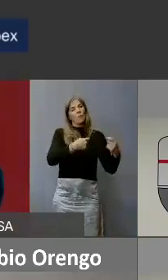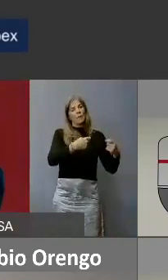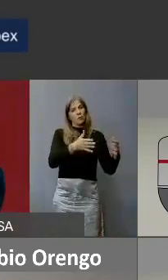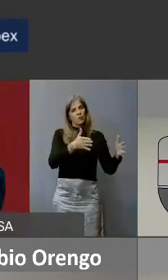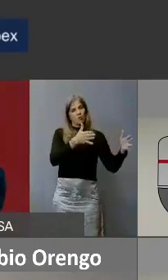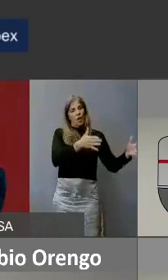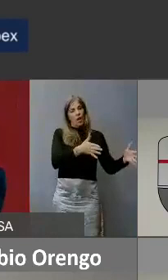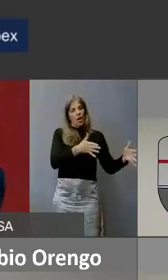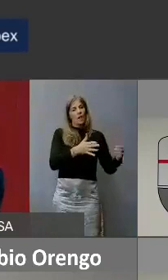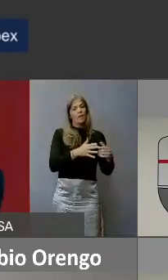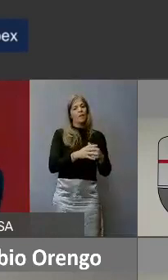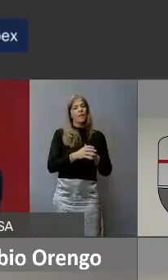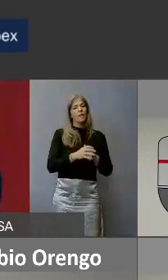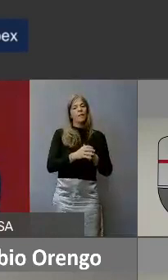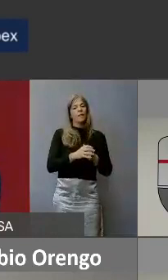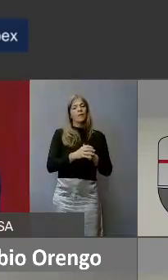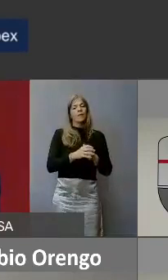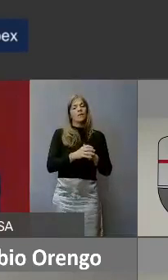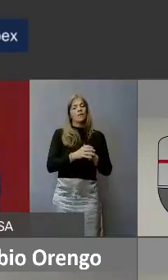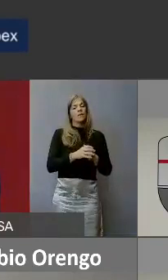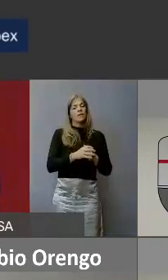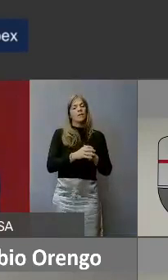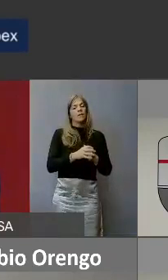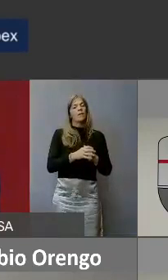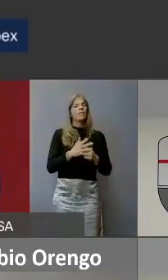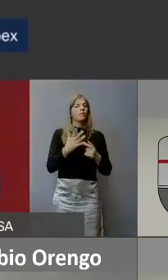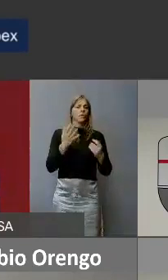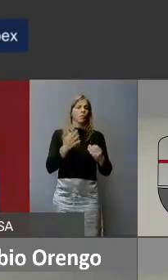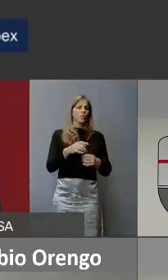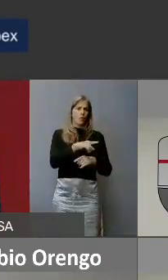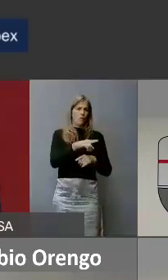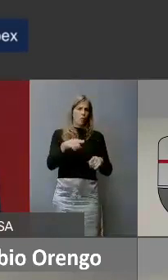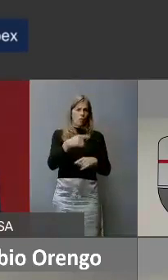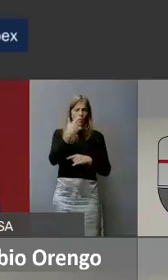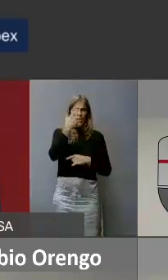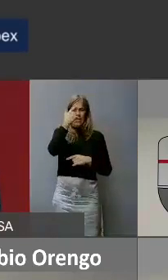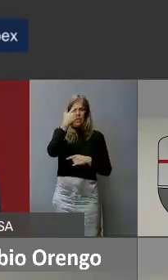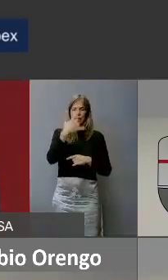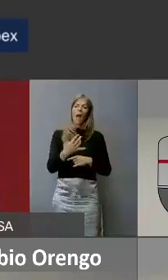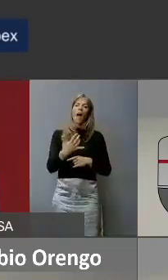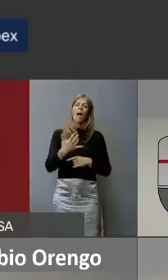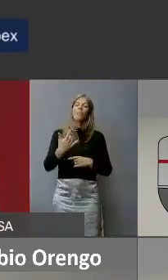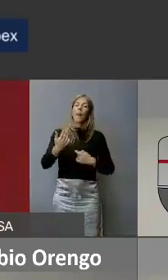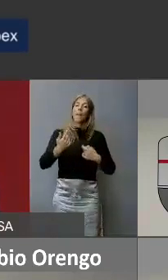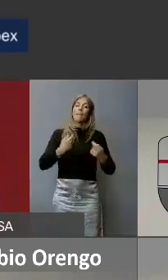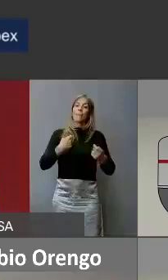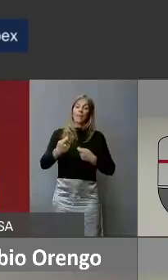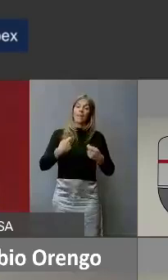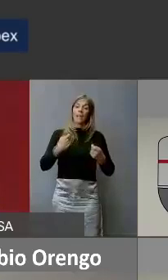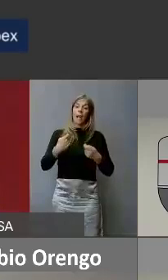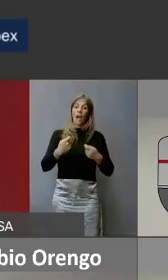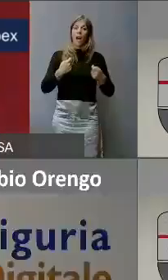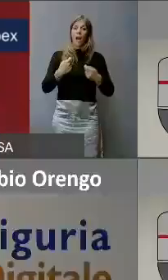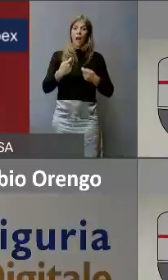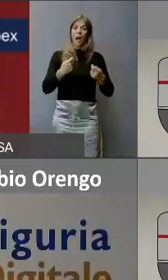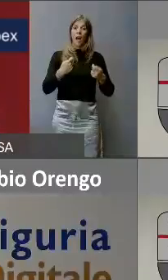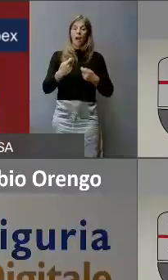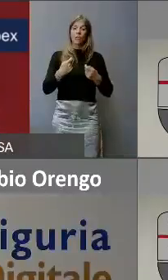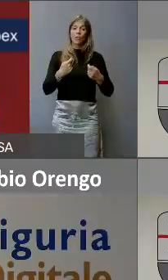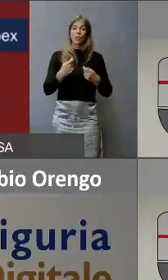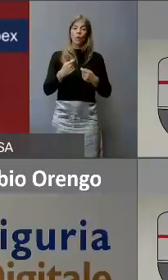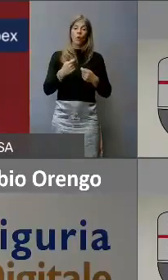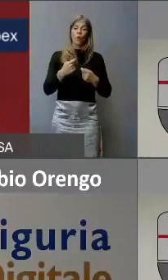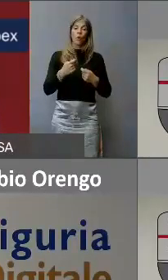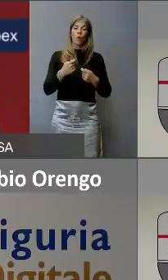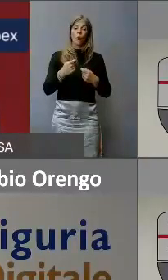passeggiata come voi saprete il il mercato è oggi sia dice lunedì che di